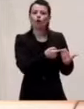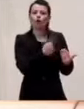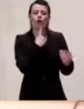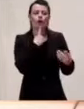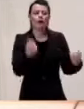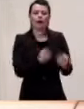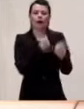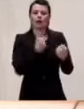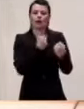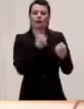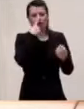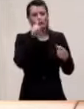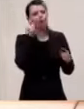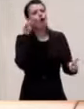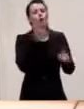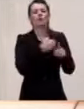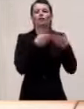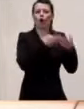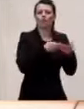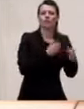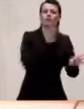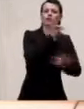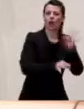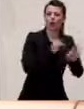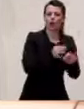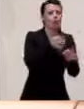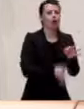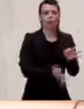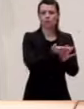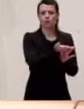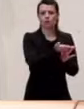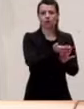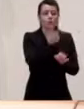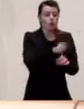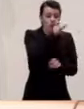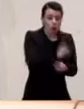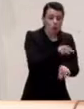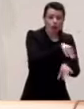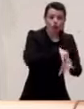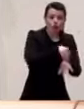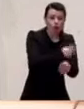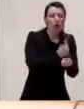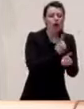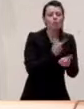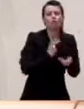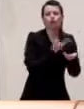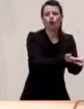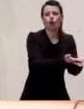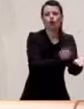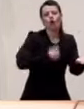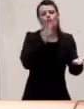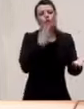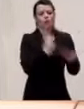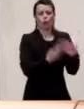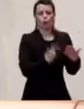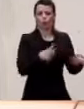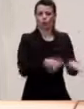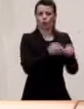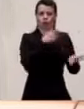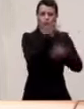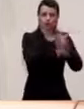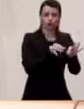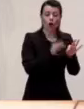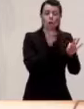attività di tipo assistenziale e terapeutico necessarie al paziente ed in particolare per i pazienti